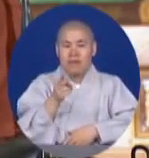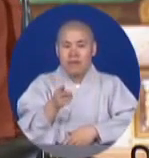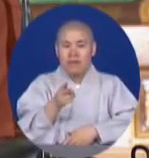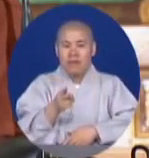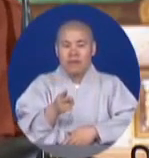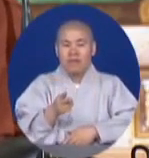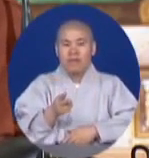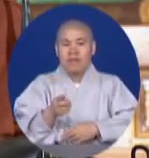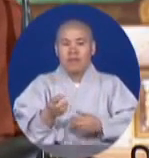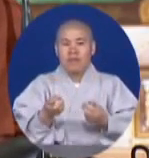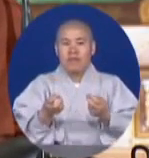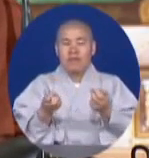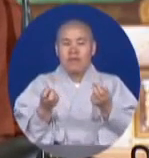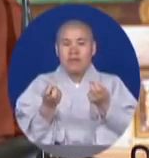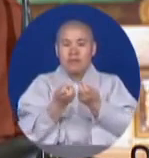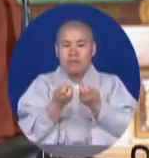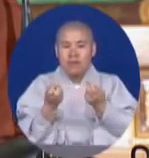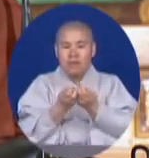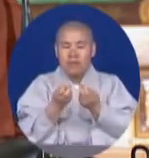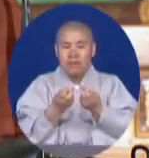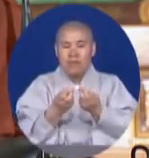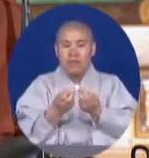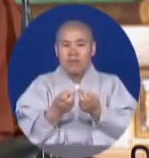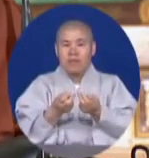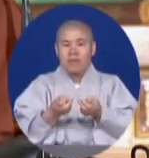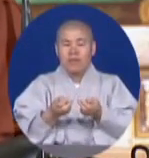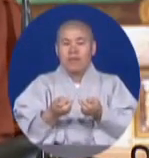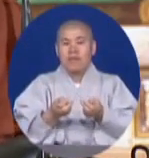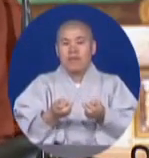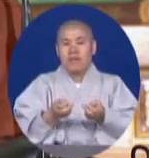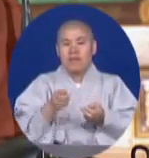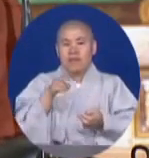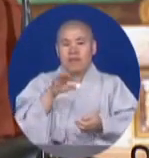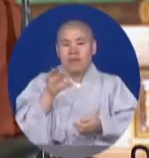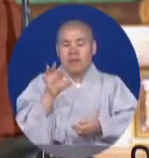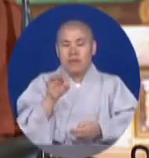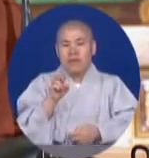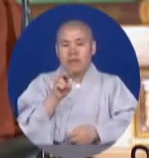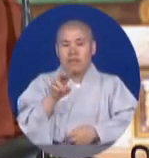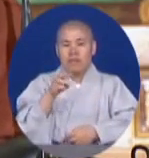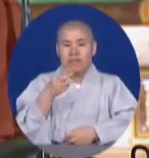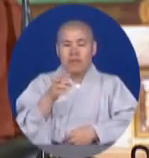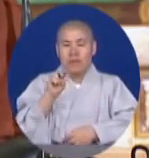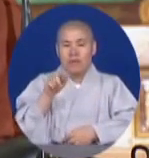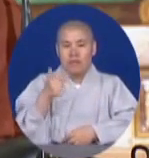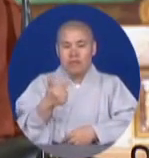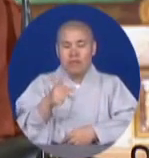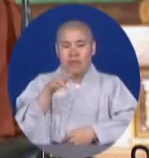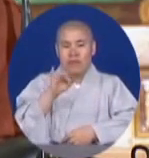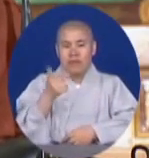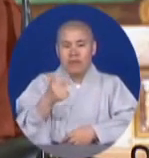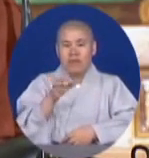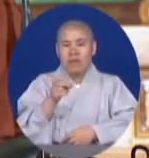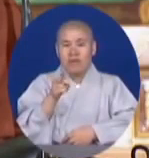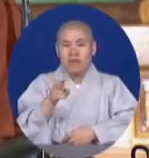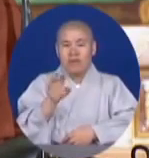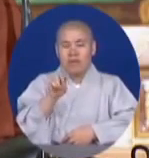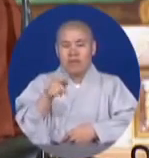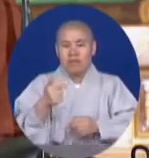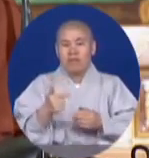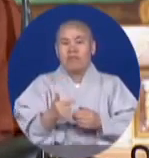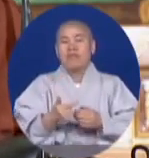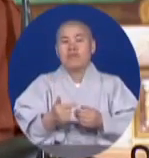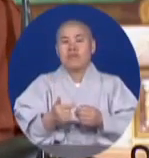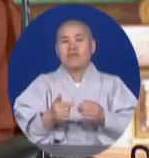그런데 이제 방편으로 생멸문, 진여문 날라놨는데 진여문이 생멸문을 여의지 않고 이게 방편이에요. 생멸문이 진여문을 여의지 않고